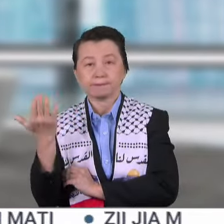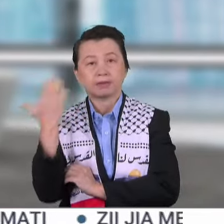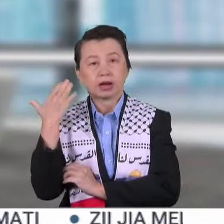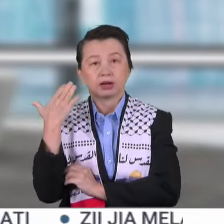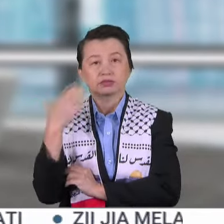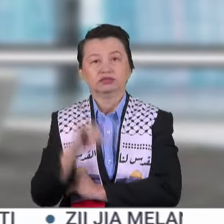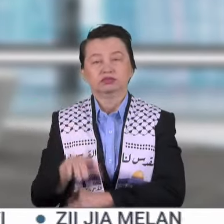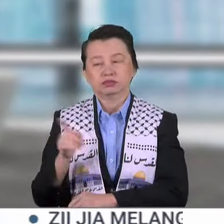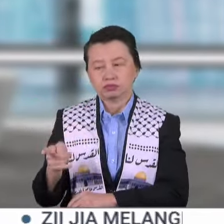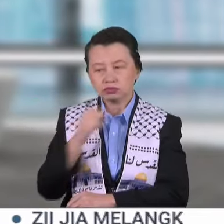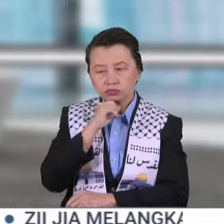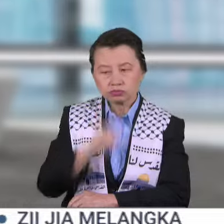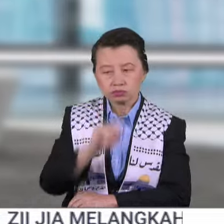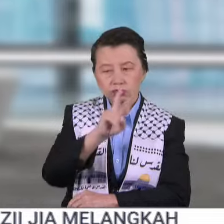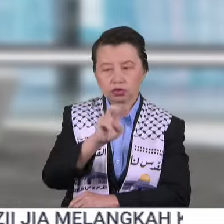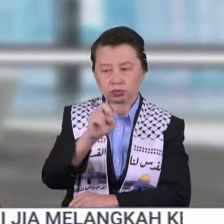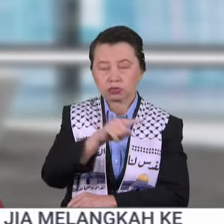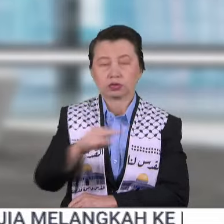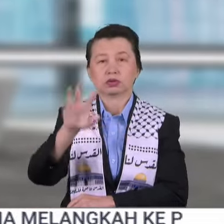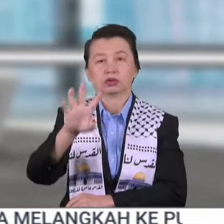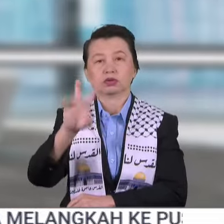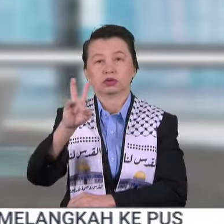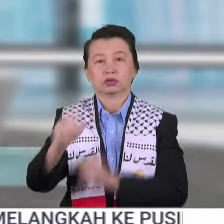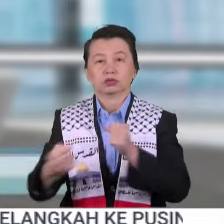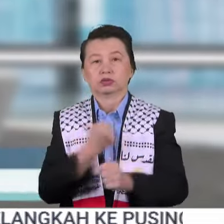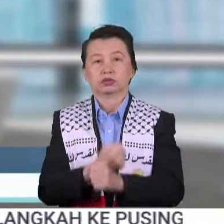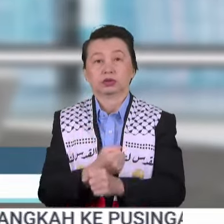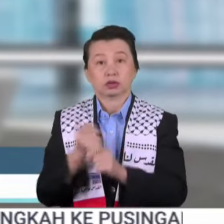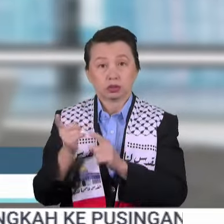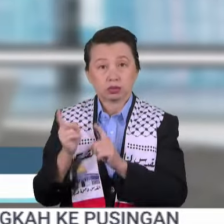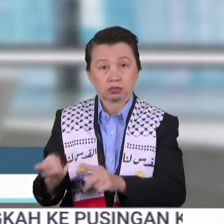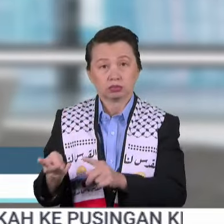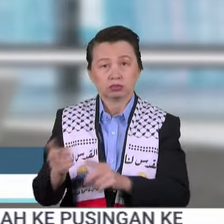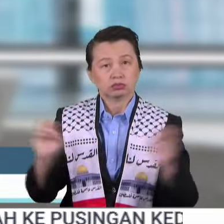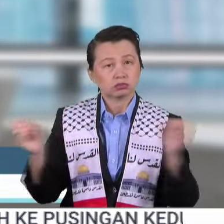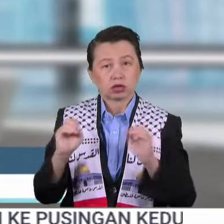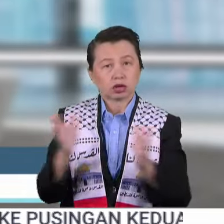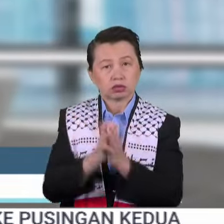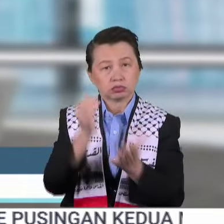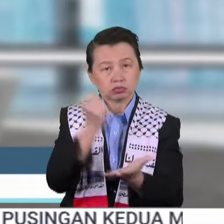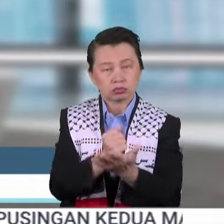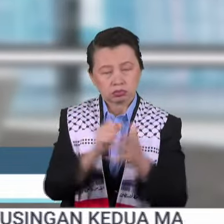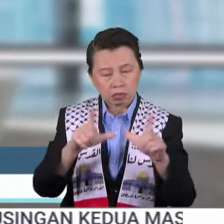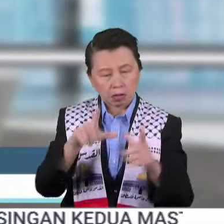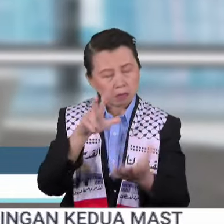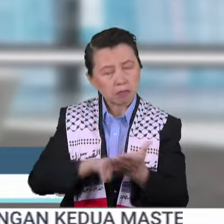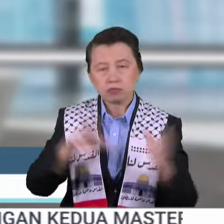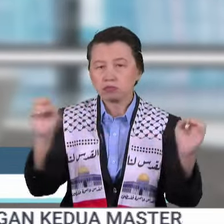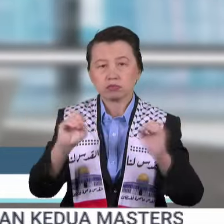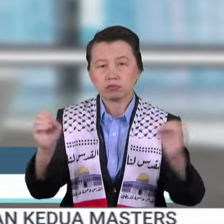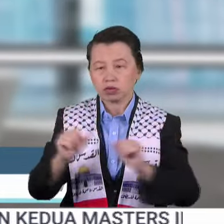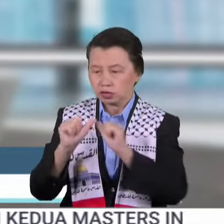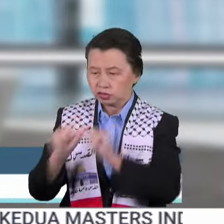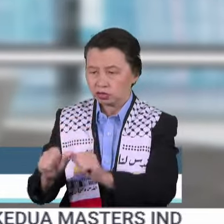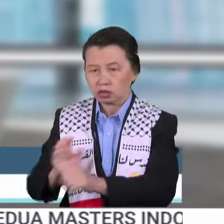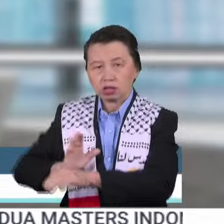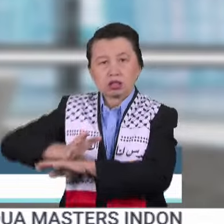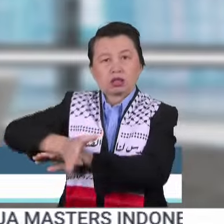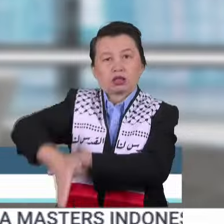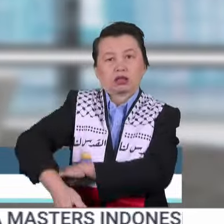berkata mereka berumur 20 hingga 47 tahun itu didapati tidak memiliki pas atau permit sah selain tinggal lebih